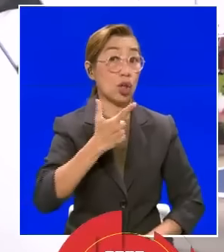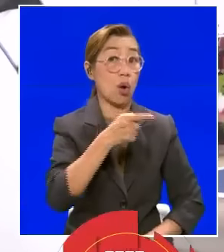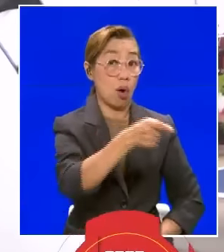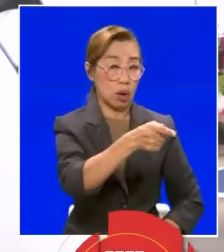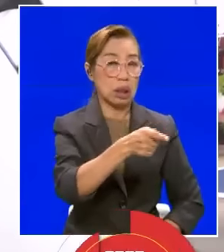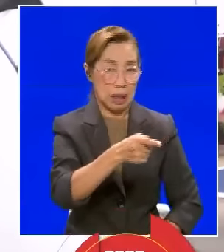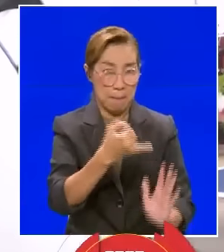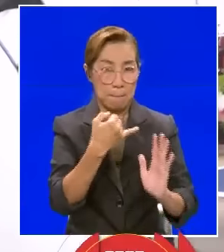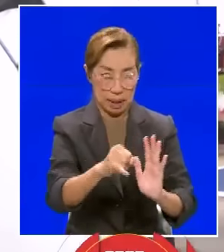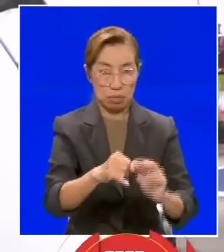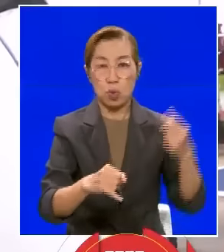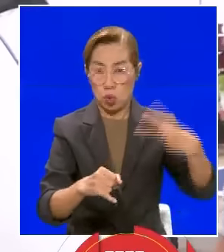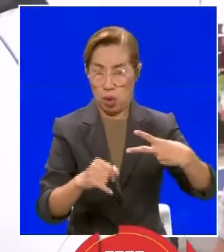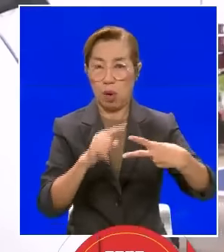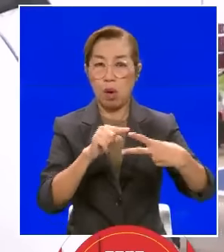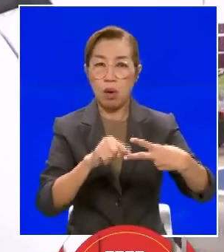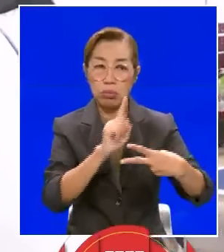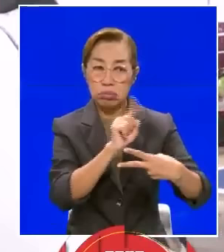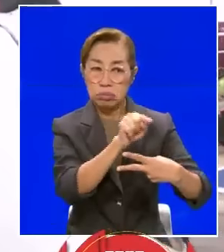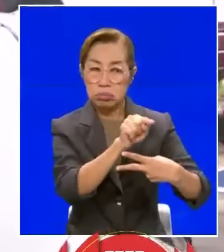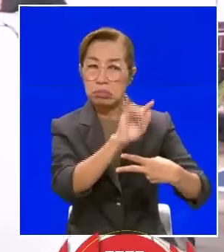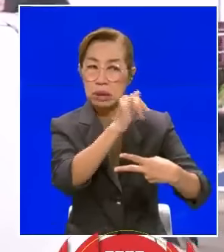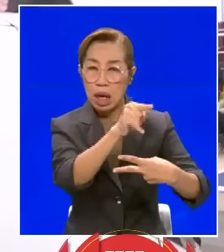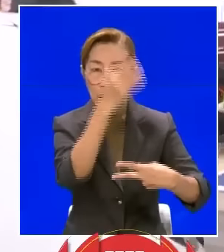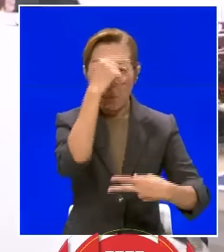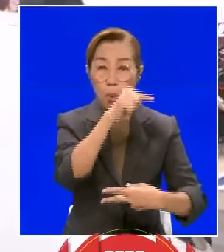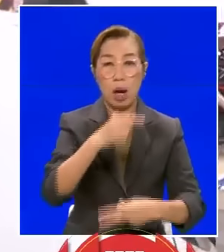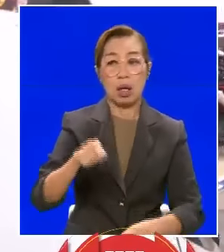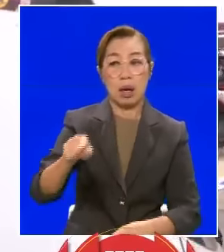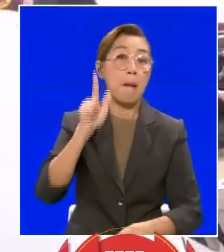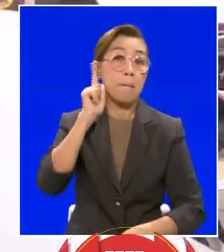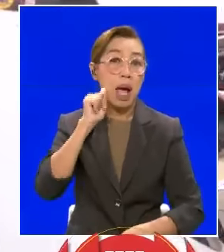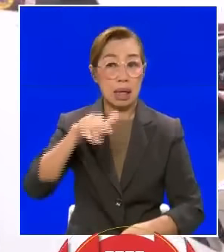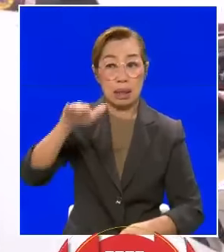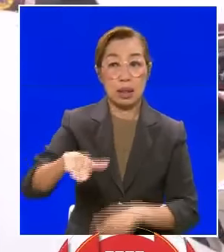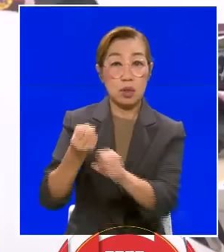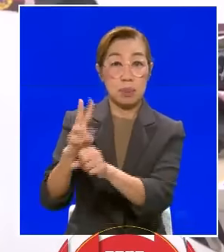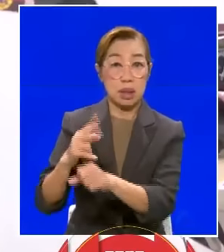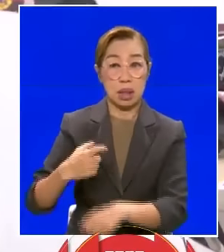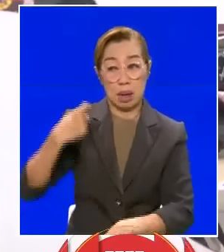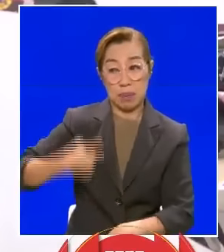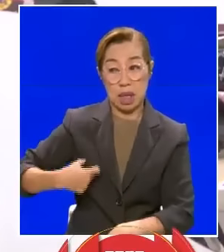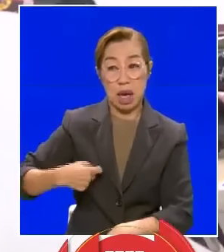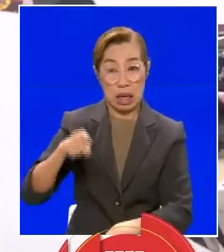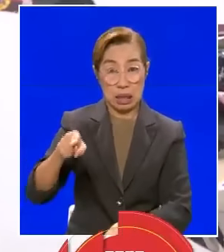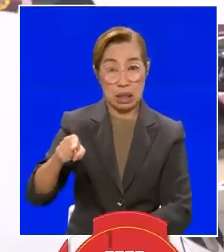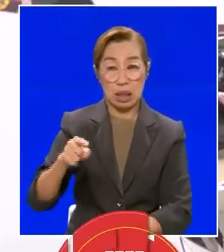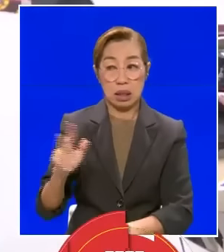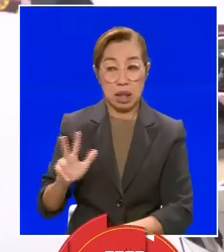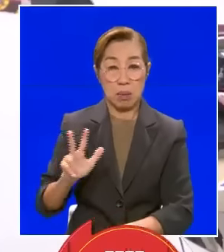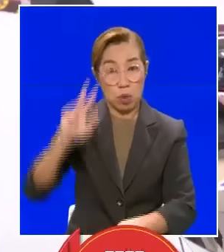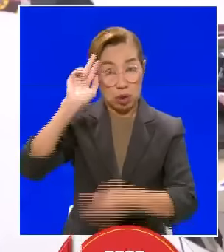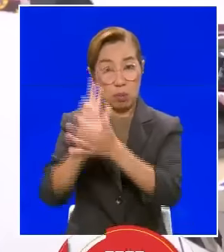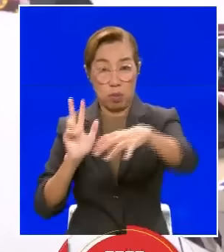ผิดใน2ข้อกล่าวหาที่เข้าข่ายหลังจากที่ทนายความกับแม่ของเด็กนั้นเดินทางมาแจ้งความเอาผิดนะครับขณ